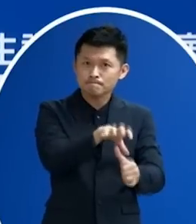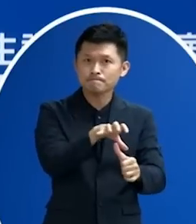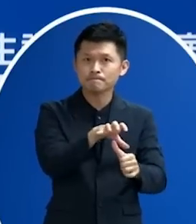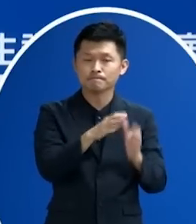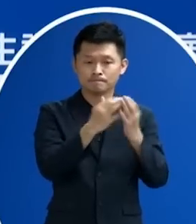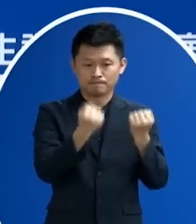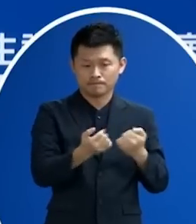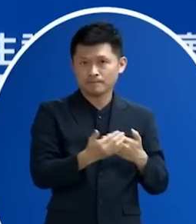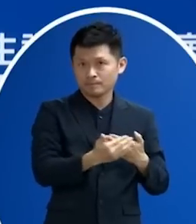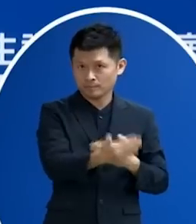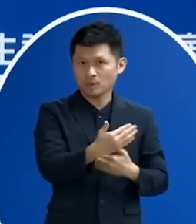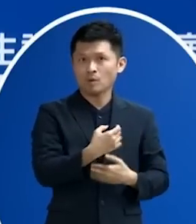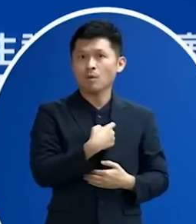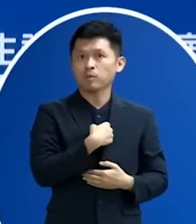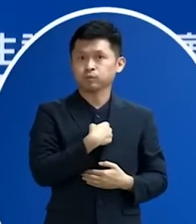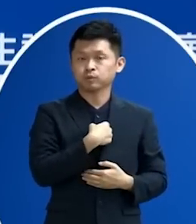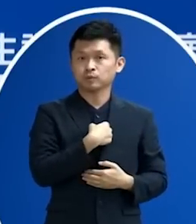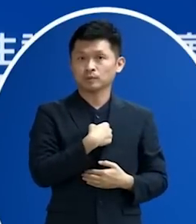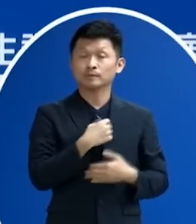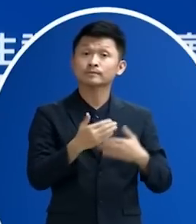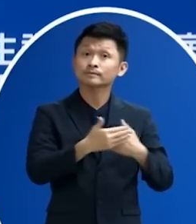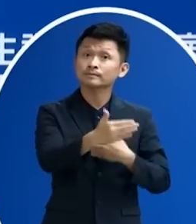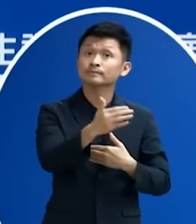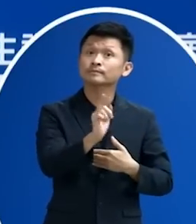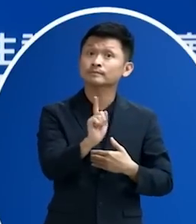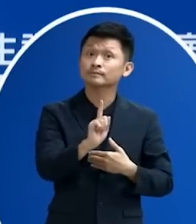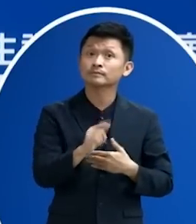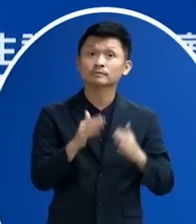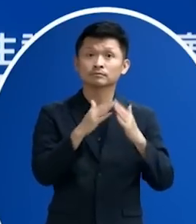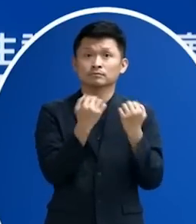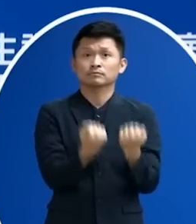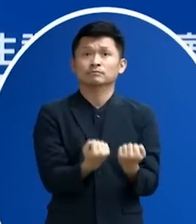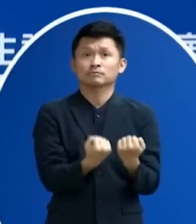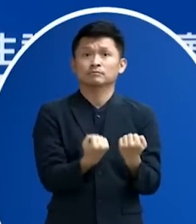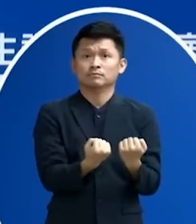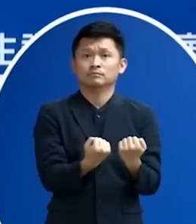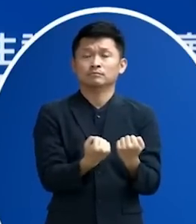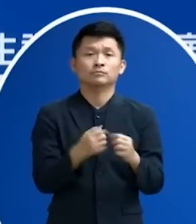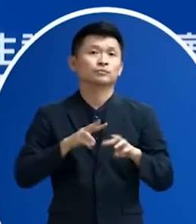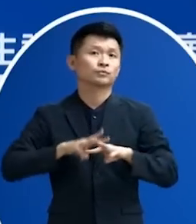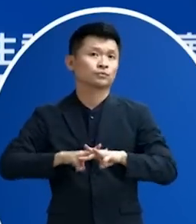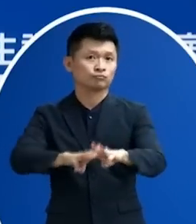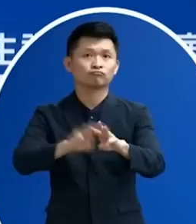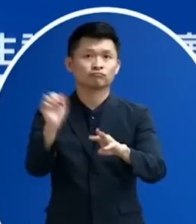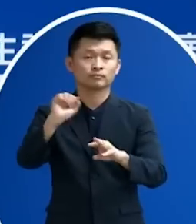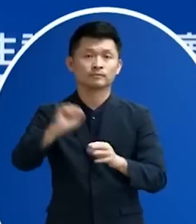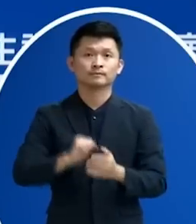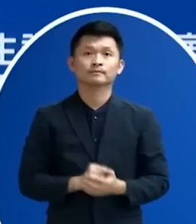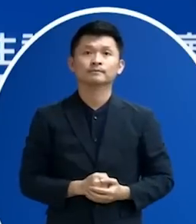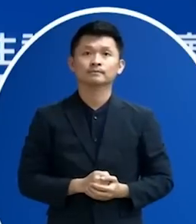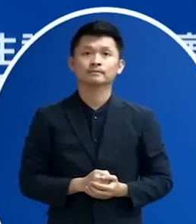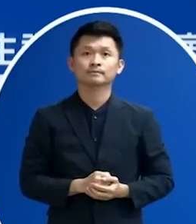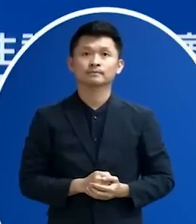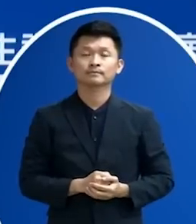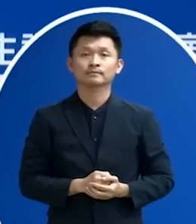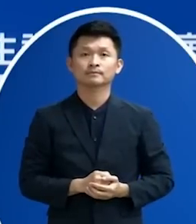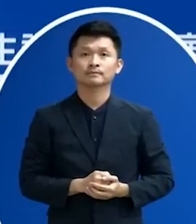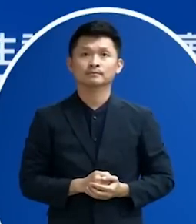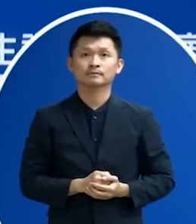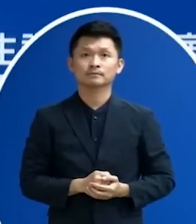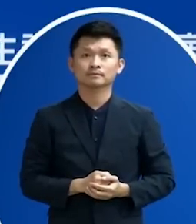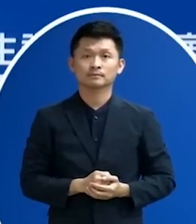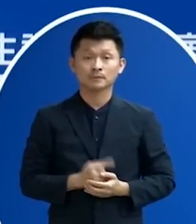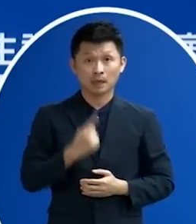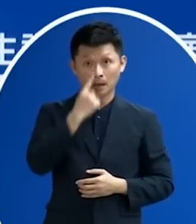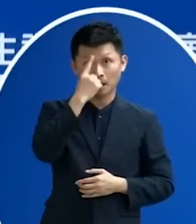行这个隔离。好，那我们所谓的隔离就是不可以离开这个隔离的处所。好，那所以并没有所谓的这